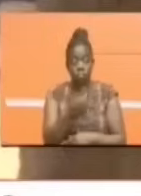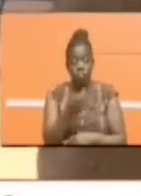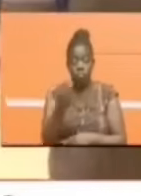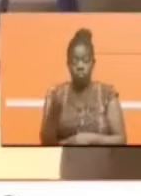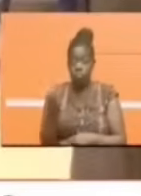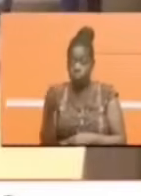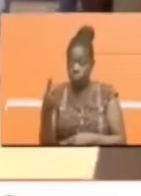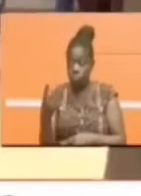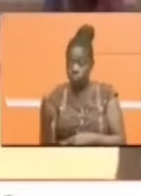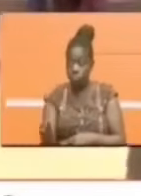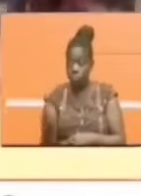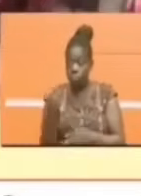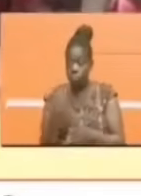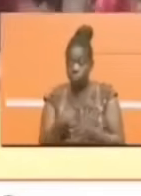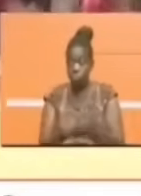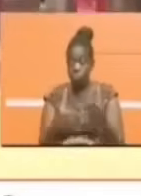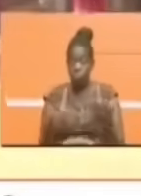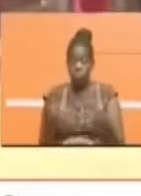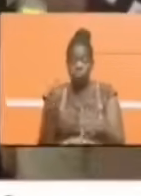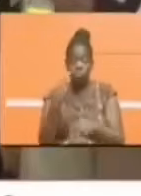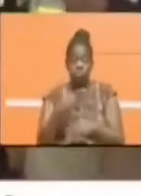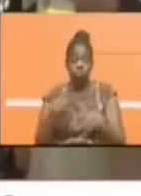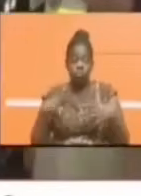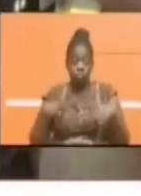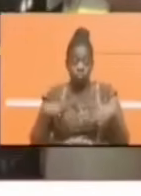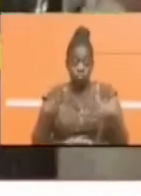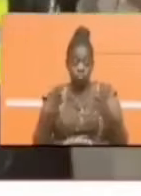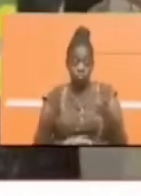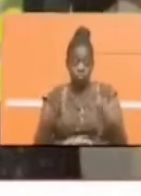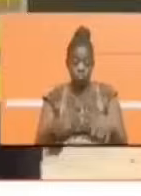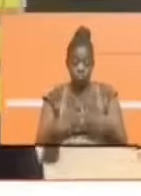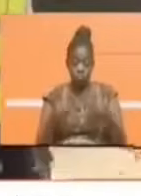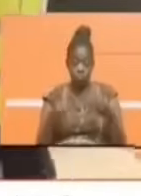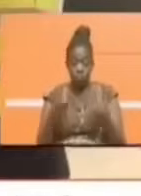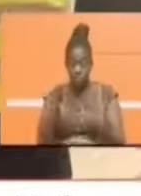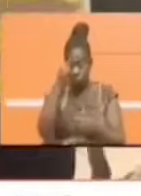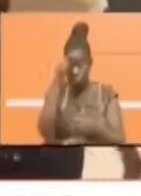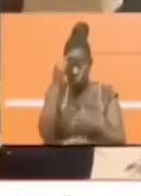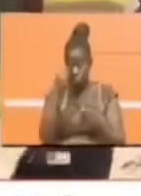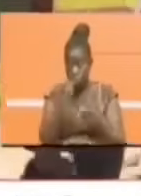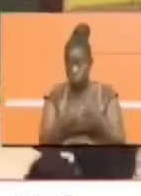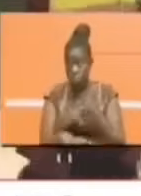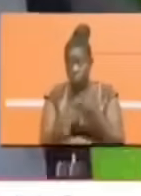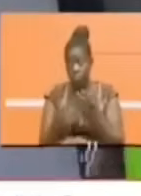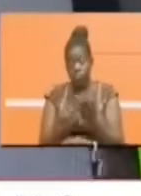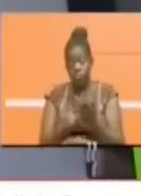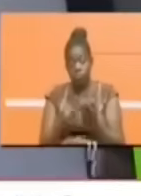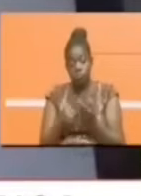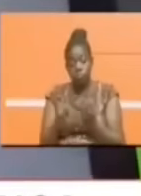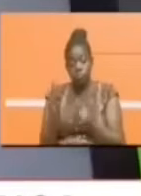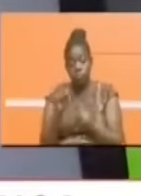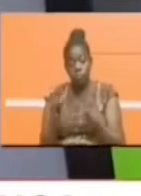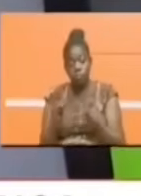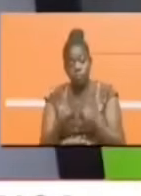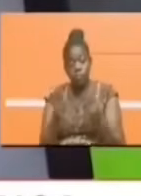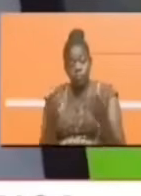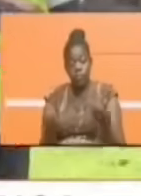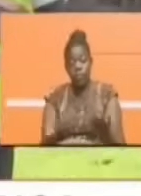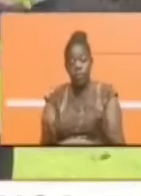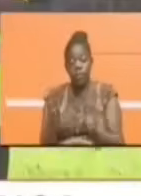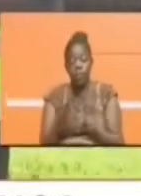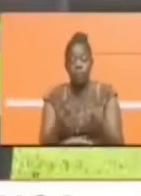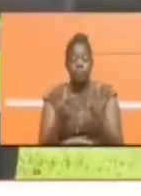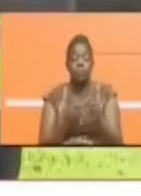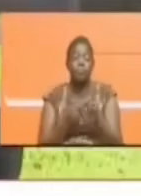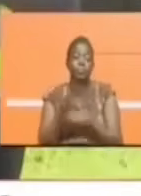259,662. Adegeza tunakulu kumula wadeke wane chikende ilwa echo kujiri yako kubala bantu nukubali yaka bantu mbibuga badenge